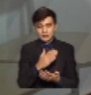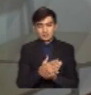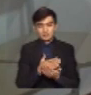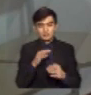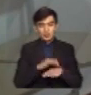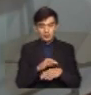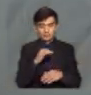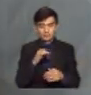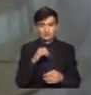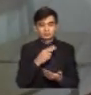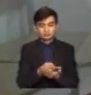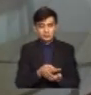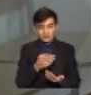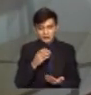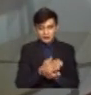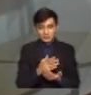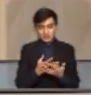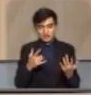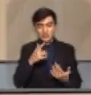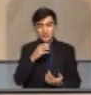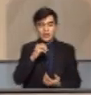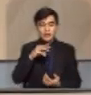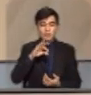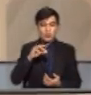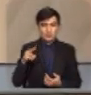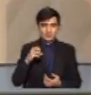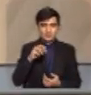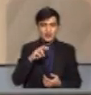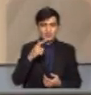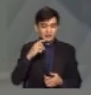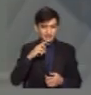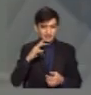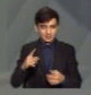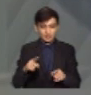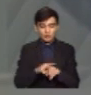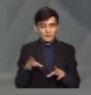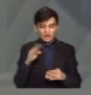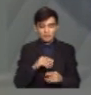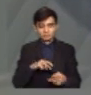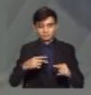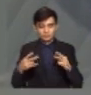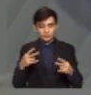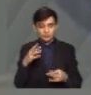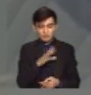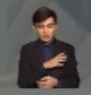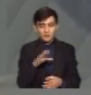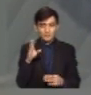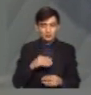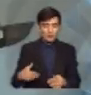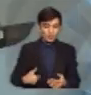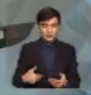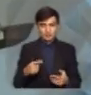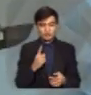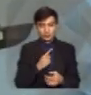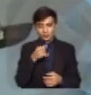на поддержании гемодиализа. Из них более 2500 нуждаются в пересадке. Не дожидая своего донора, ежегодно